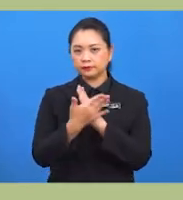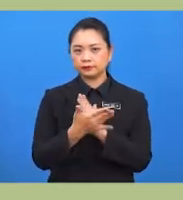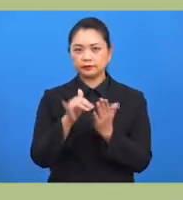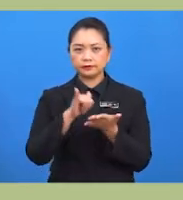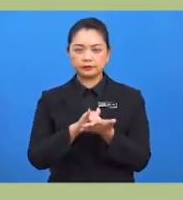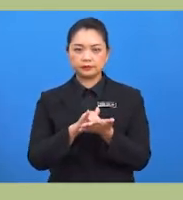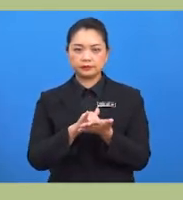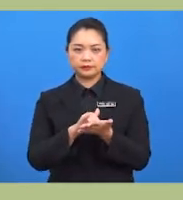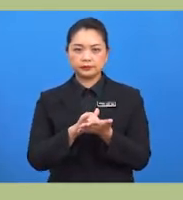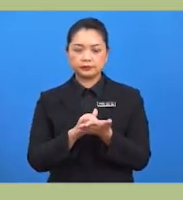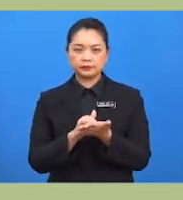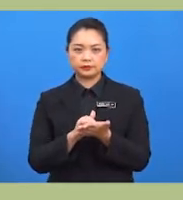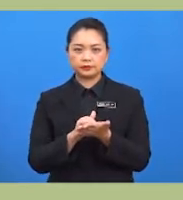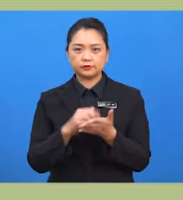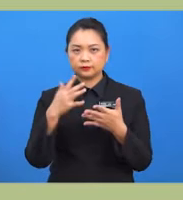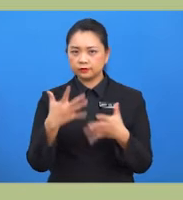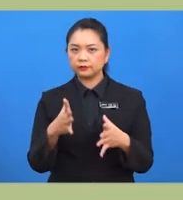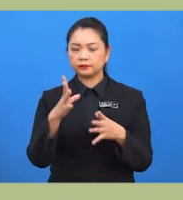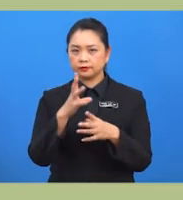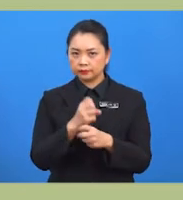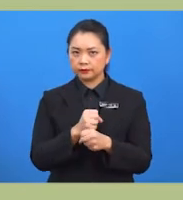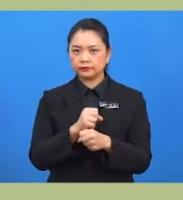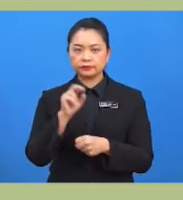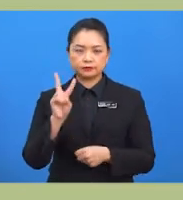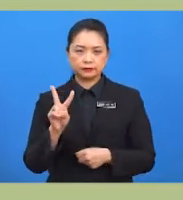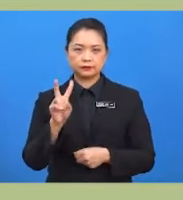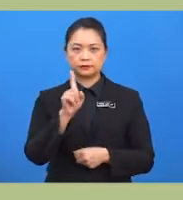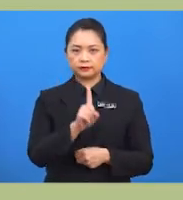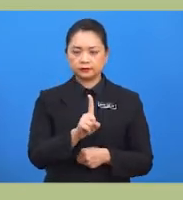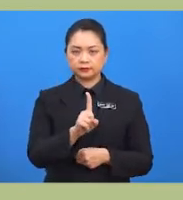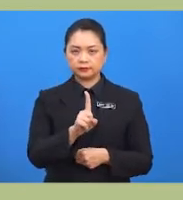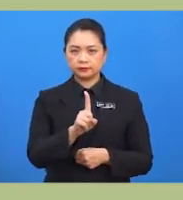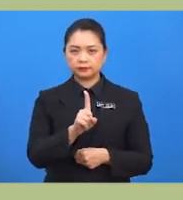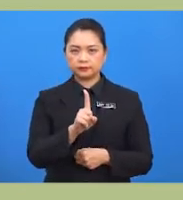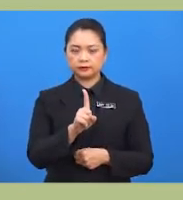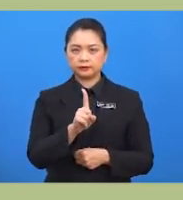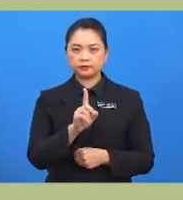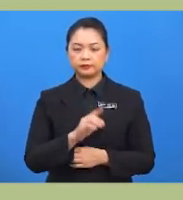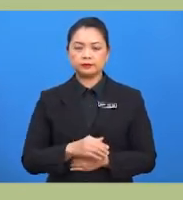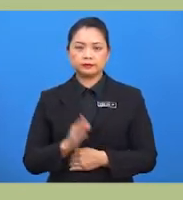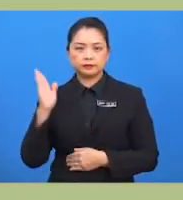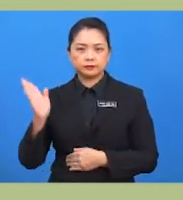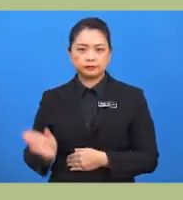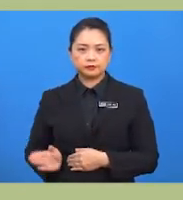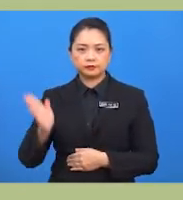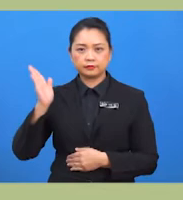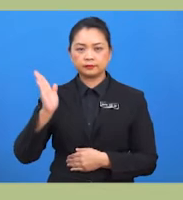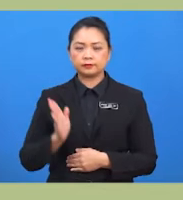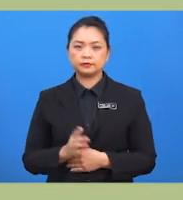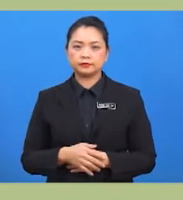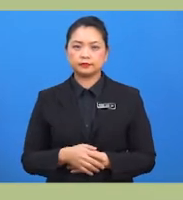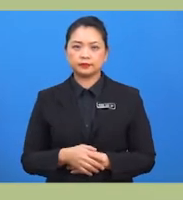itu bisa tuh sama dengan satu darat 500 dibahagiain dengan